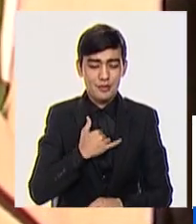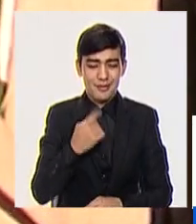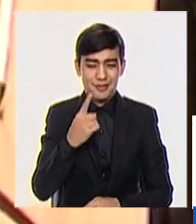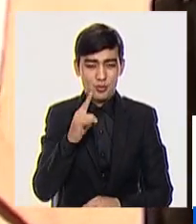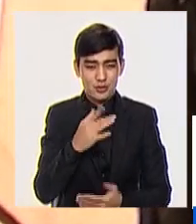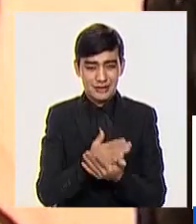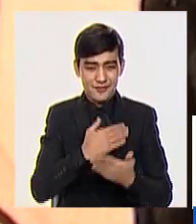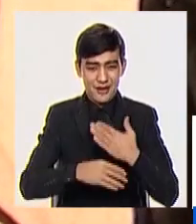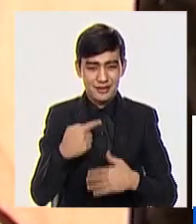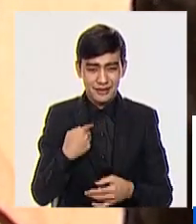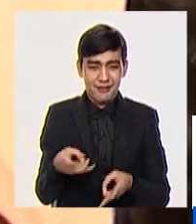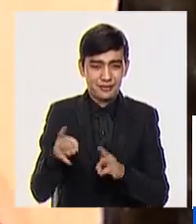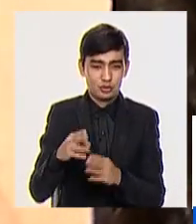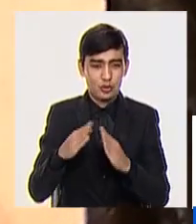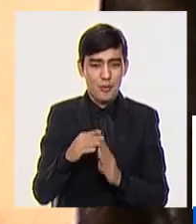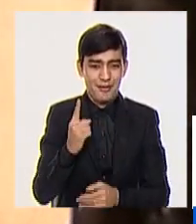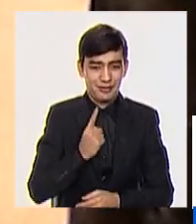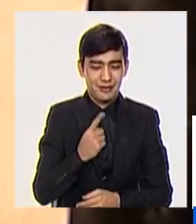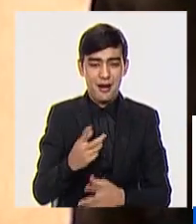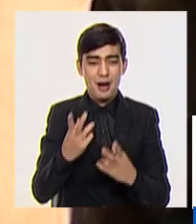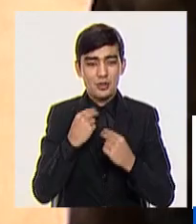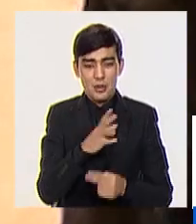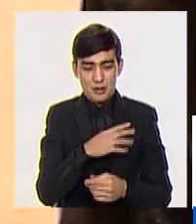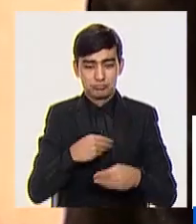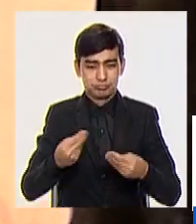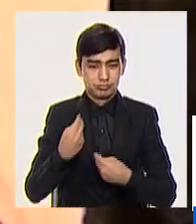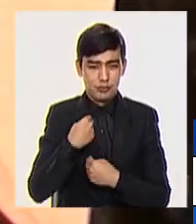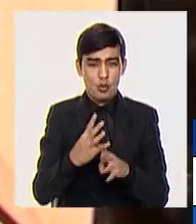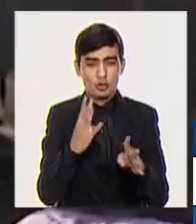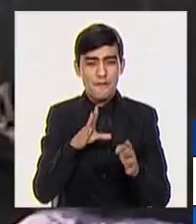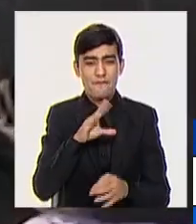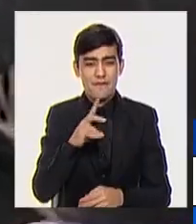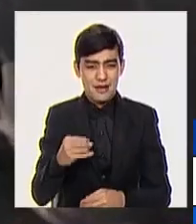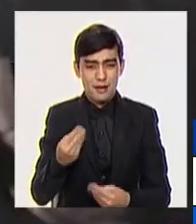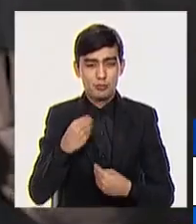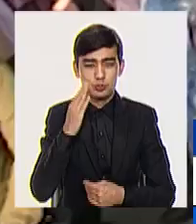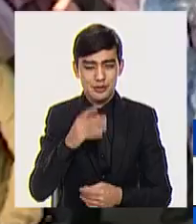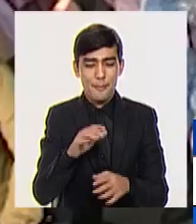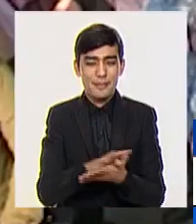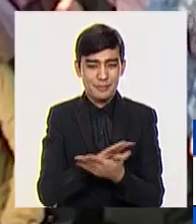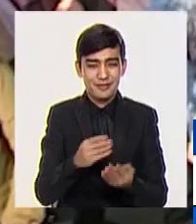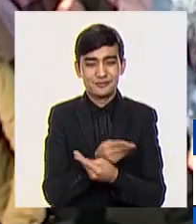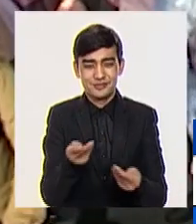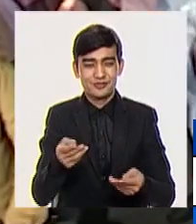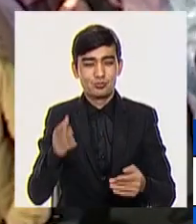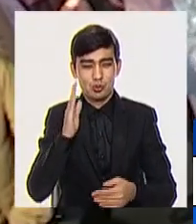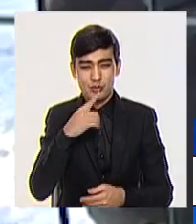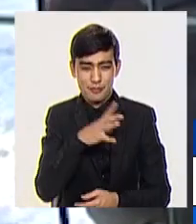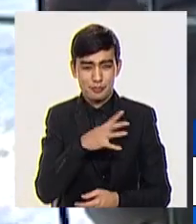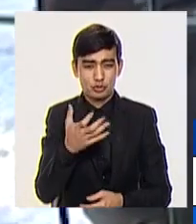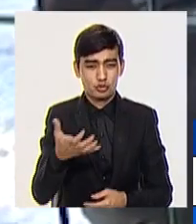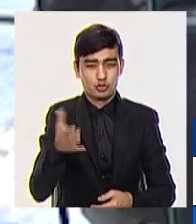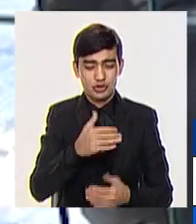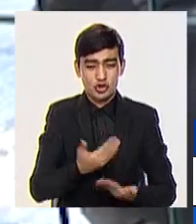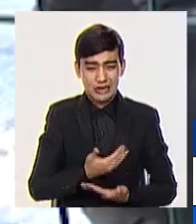инвалид. Я его одного дома оставила, потому что мне пообещали ковер вне очереди. Об акции с бесплатной раздачей 500 ковров жители